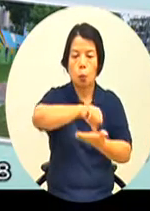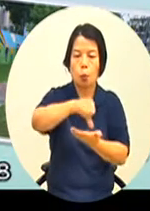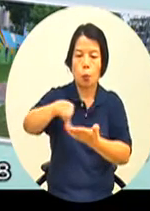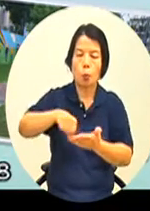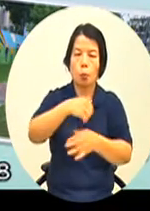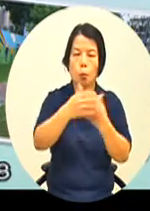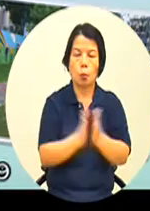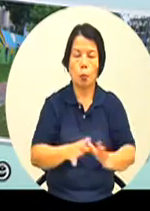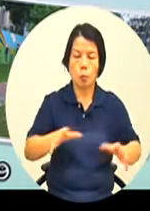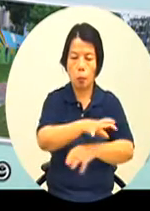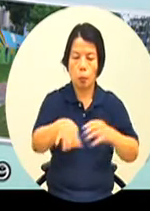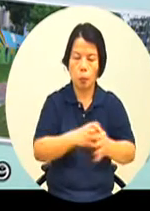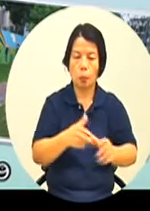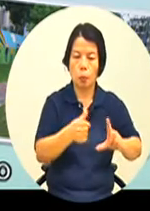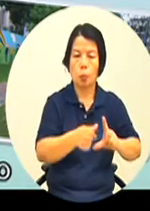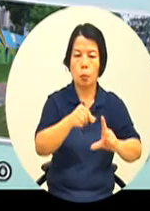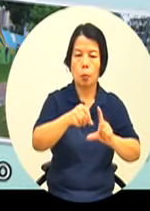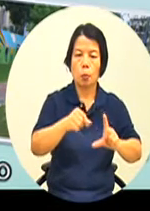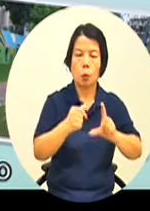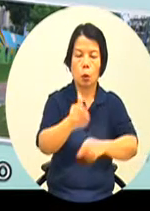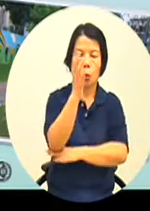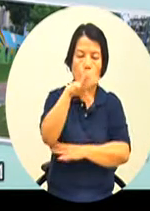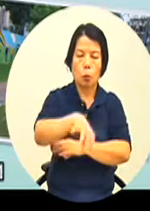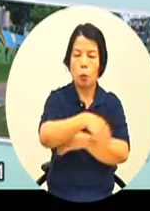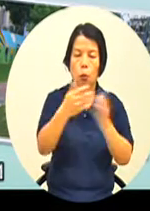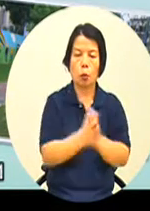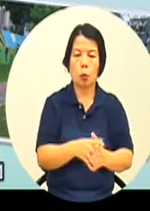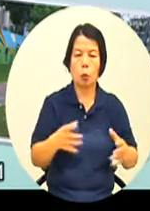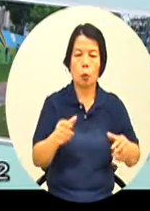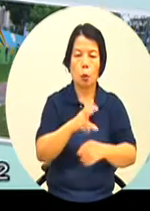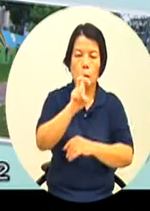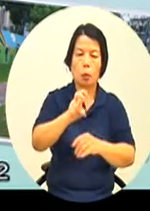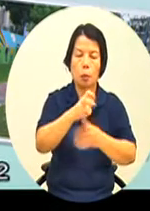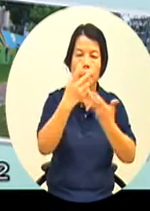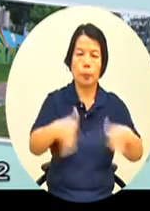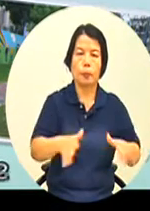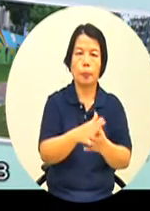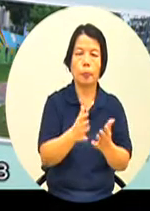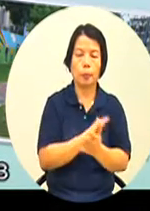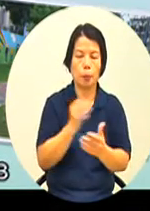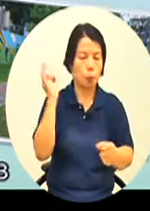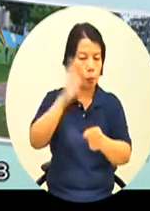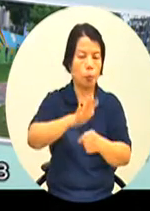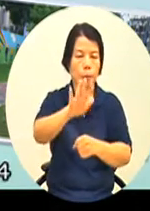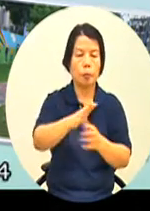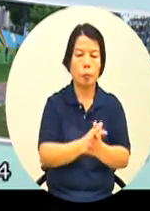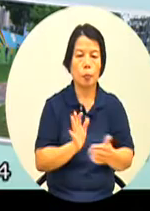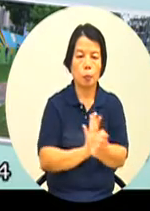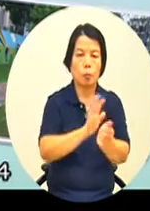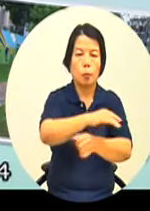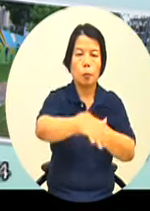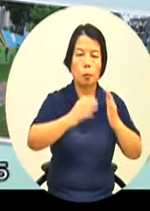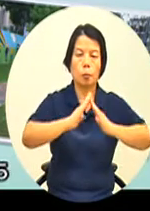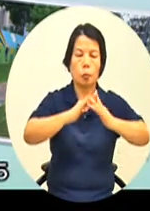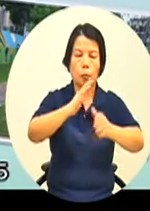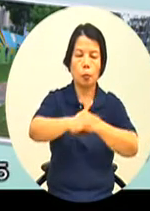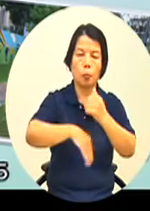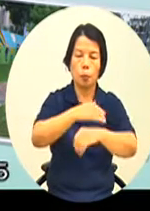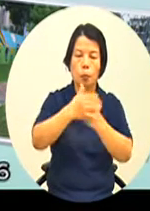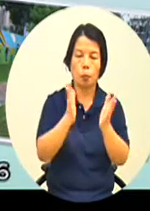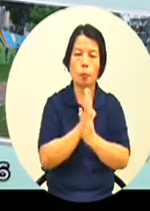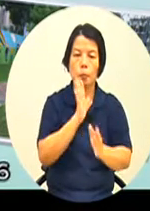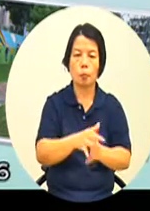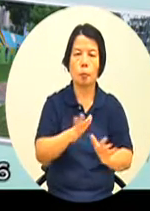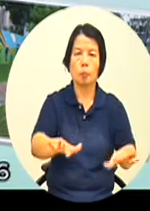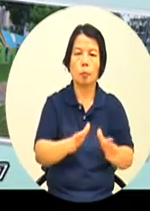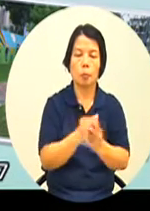共有20个区公所获得补助，也执行该绿美化执行工作。那在督发局推动的105年度高雄市亲近家